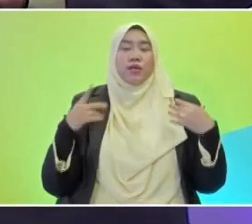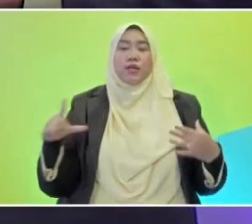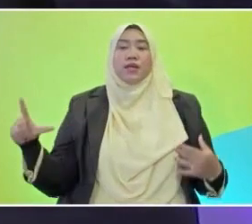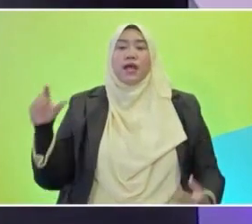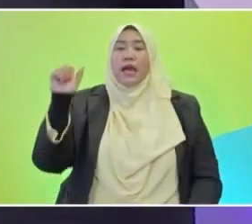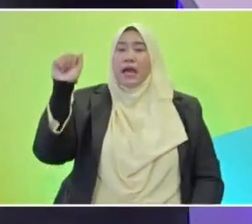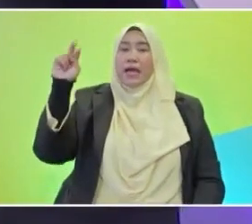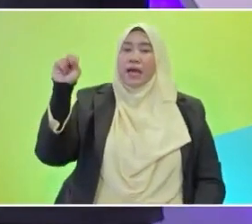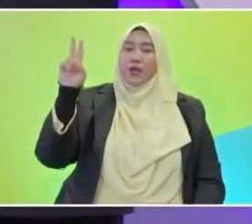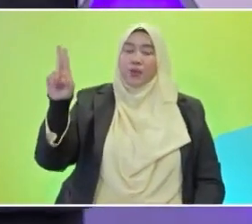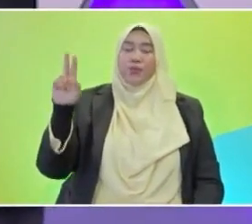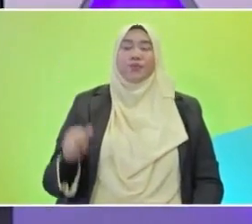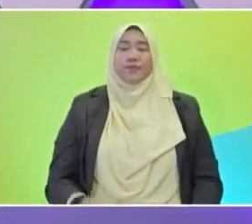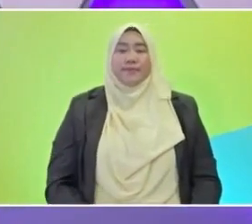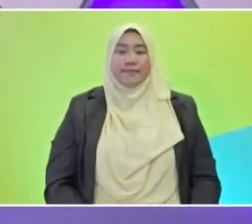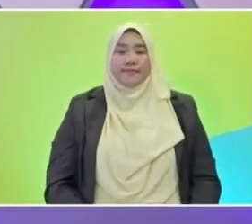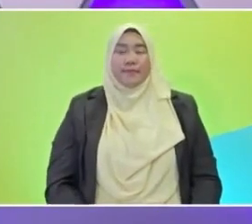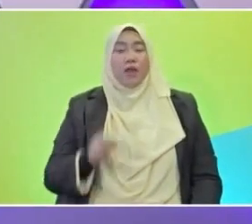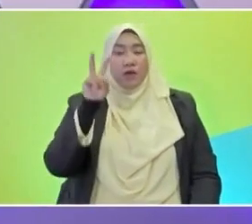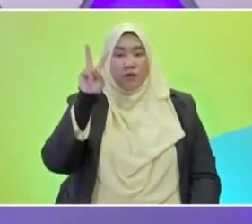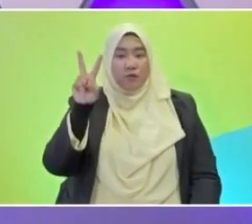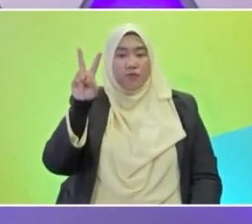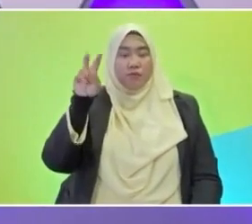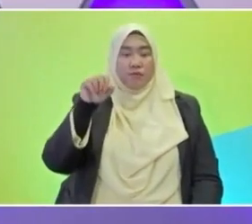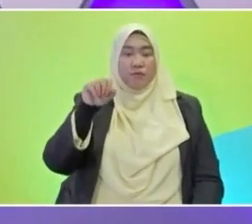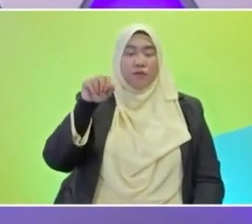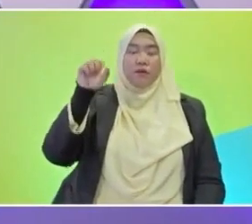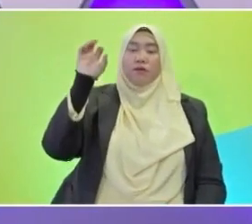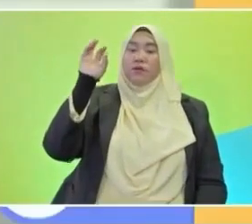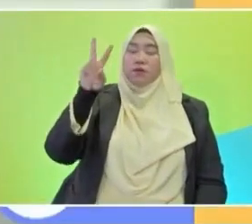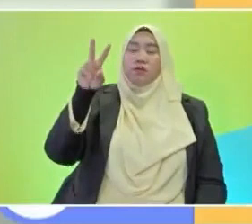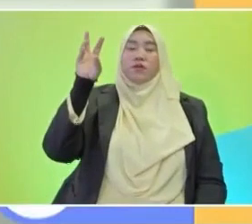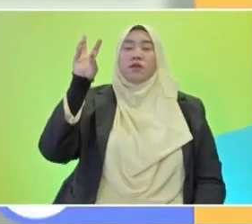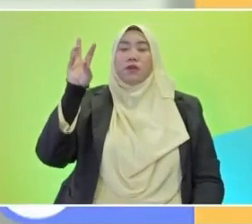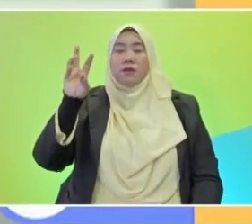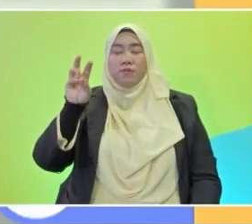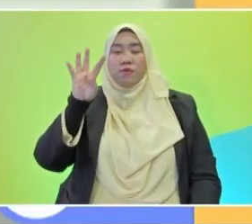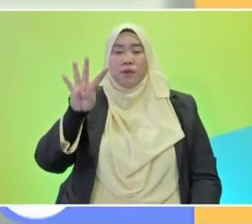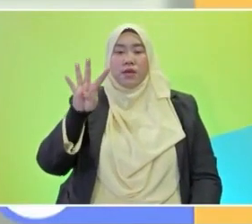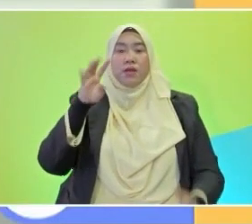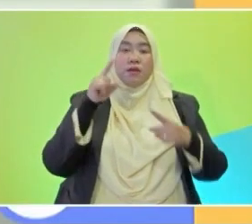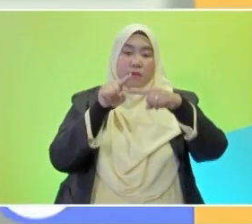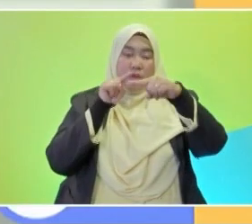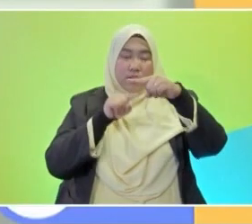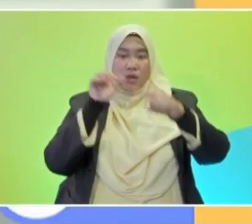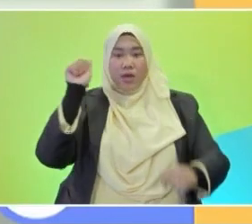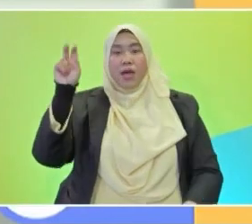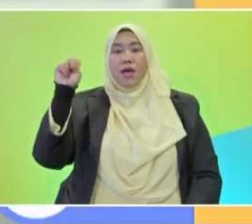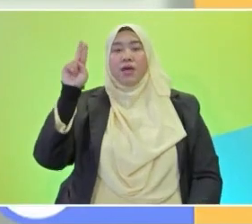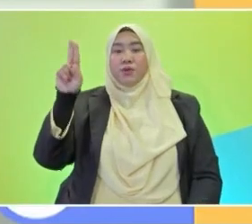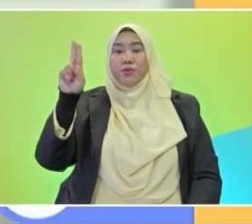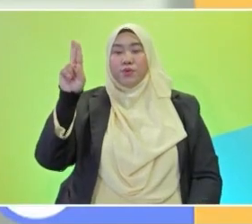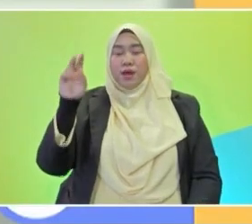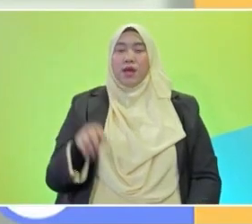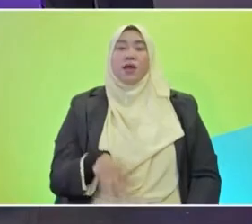ayat matematika dia akan jadi 624 dibagikan dengan anu = 12